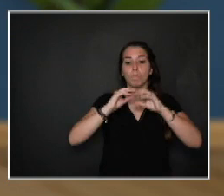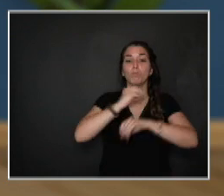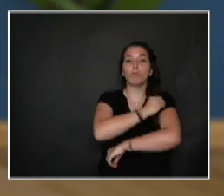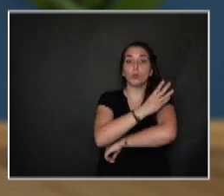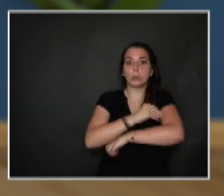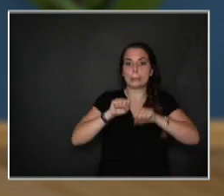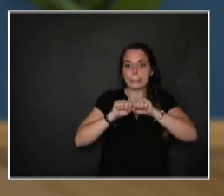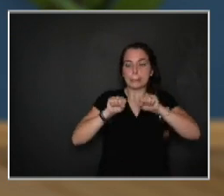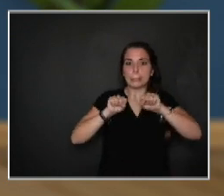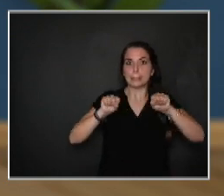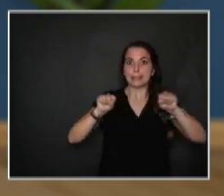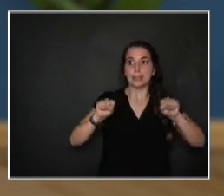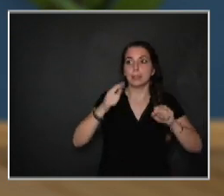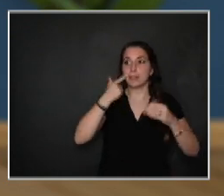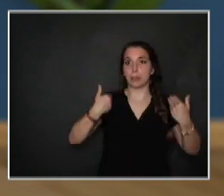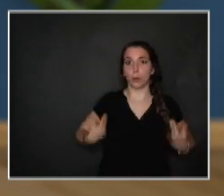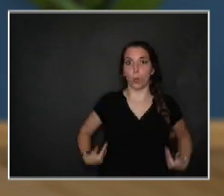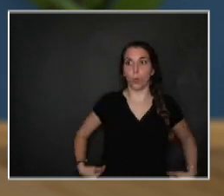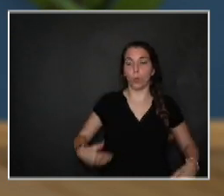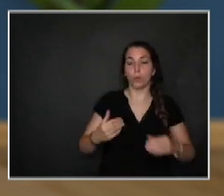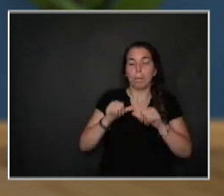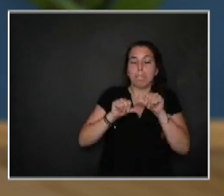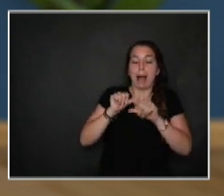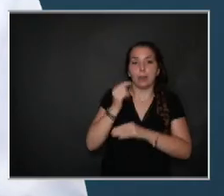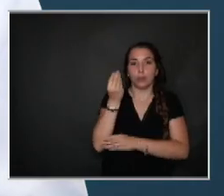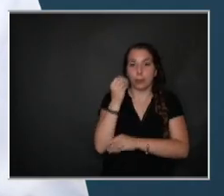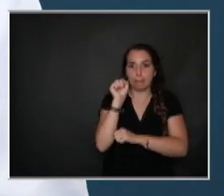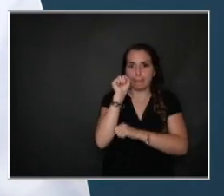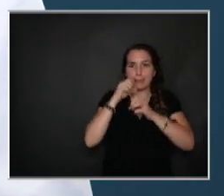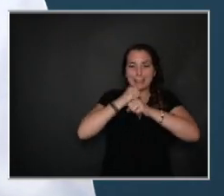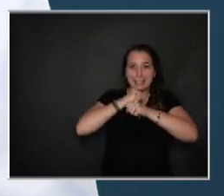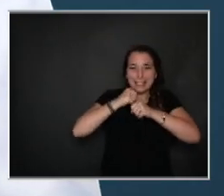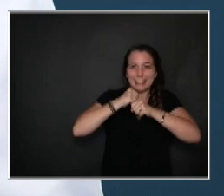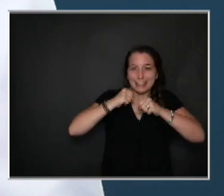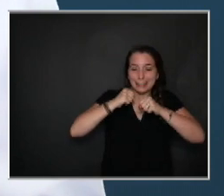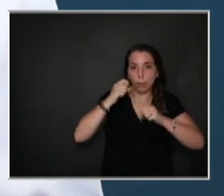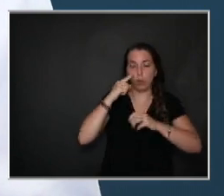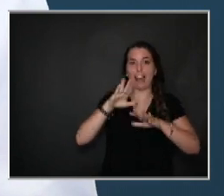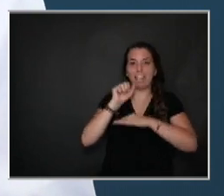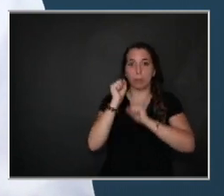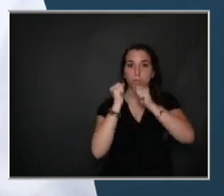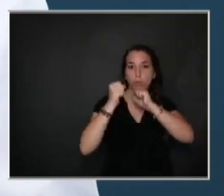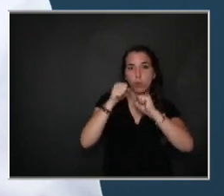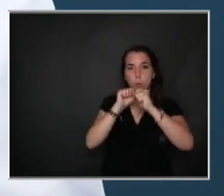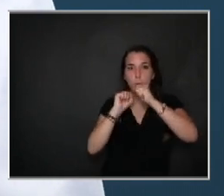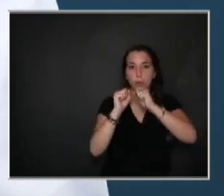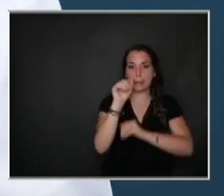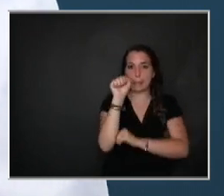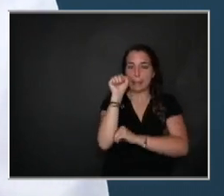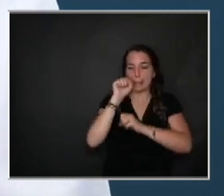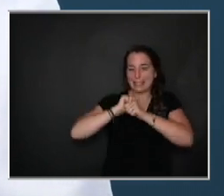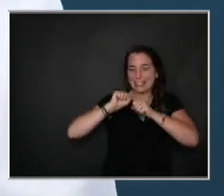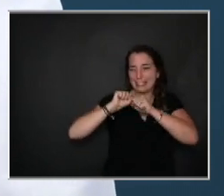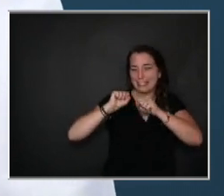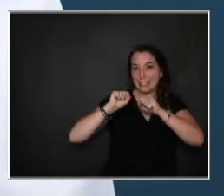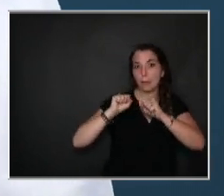veulent immobiliser la portion de colonne vertébrale qui est douloureuse, donc ils se contractent, mais ils se contractent de façon chronique et du coup ils s'épuisent, ils se